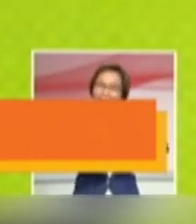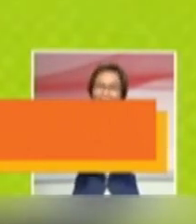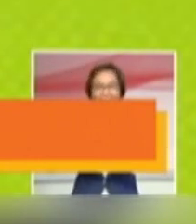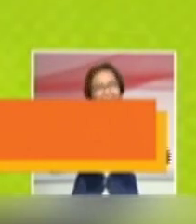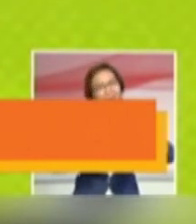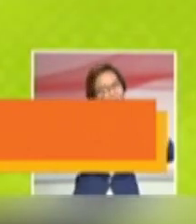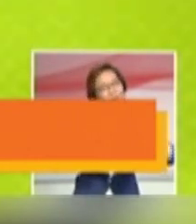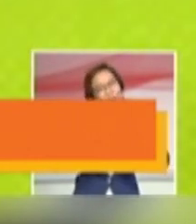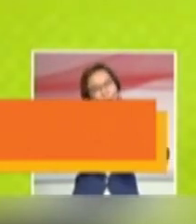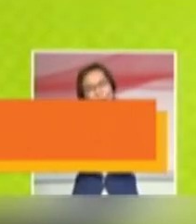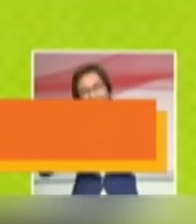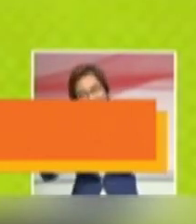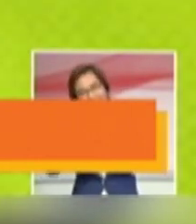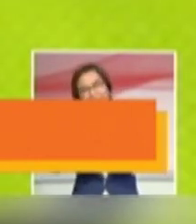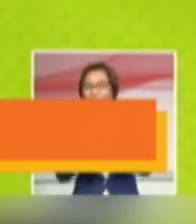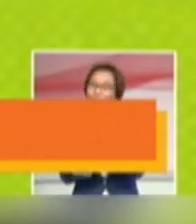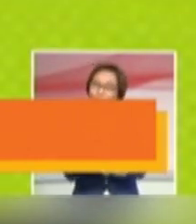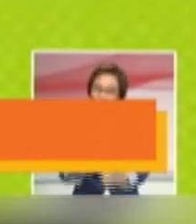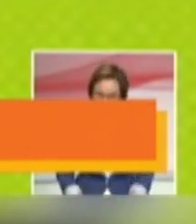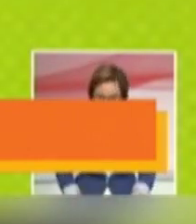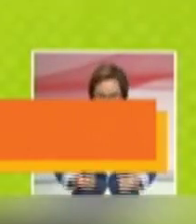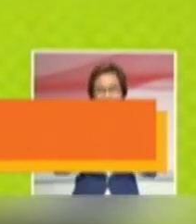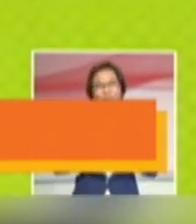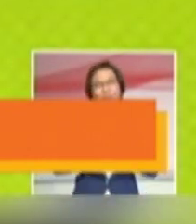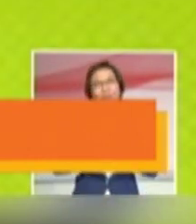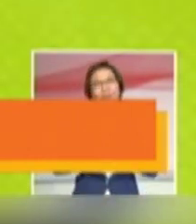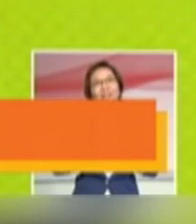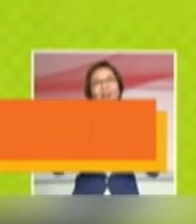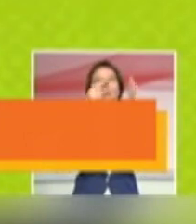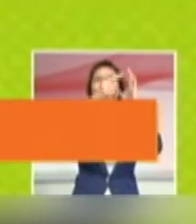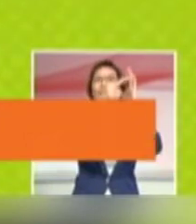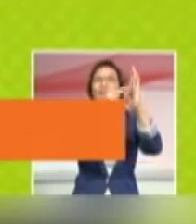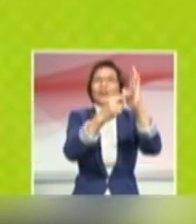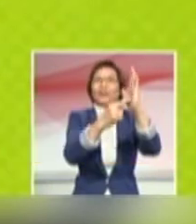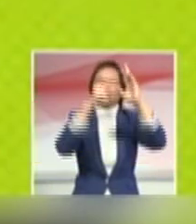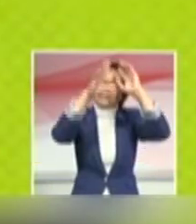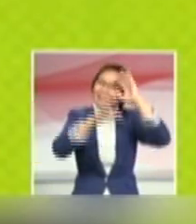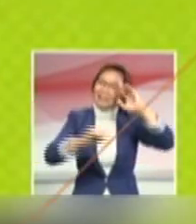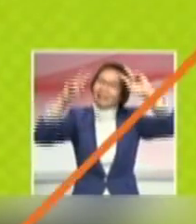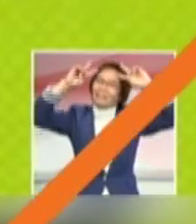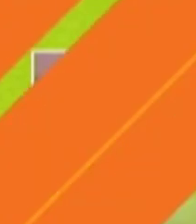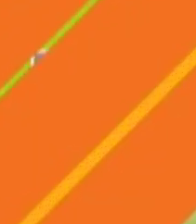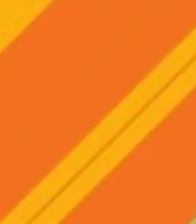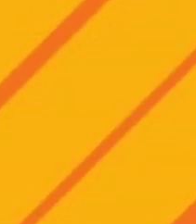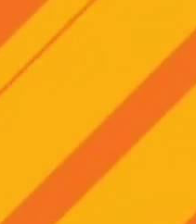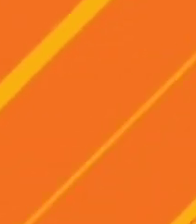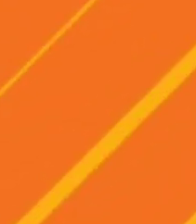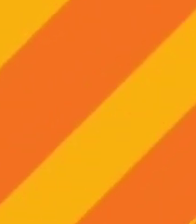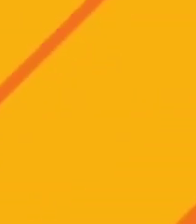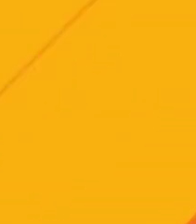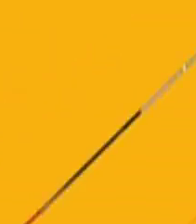dan seterusnya dapat hidup secara rukun dan damai.